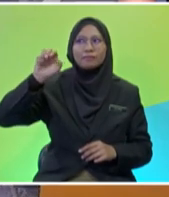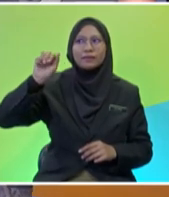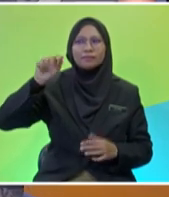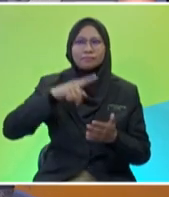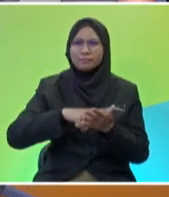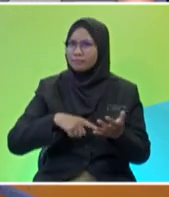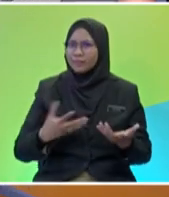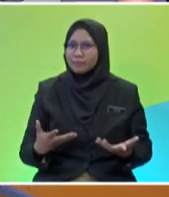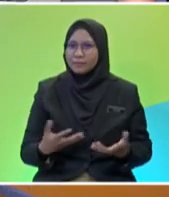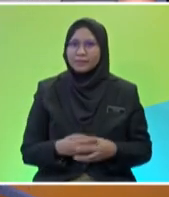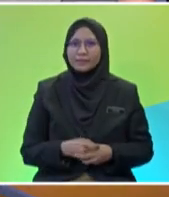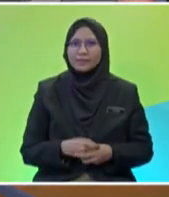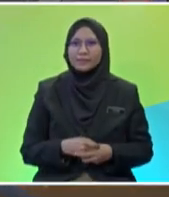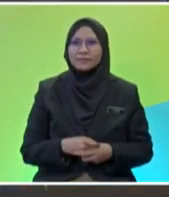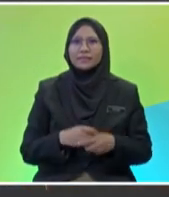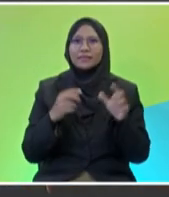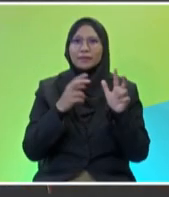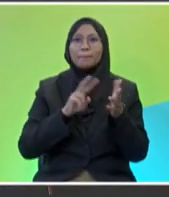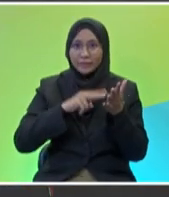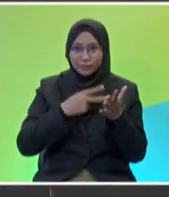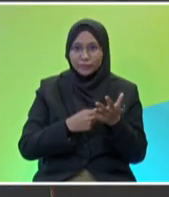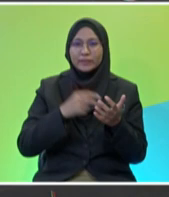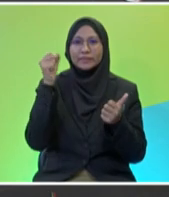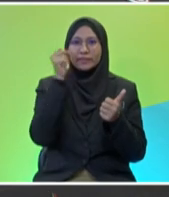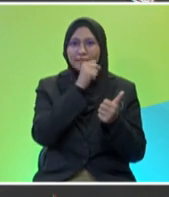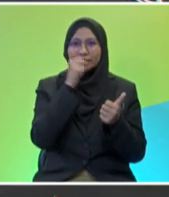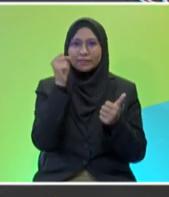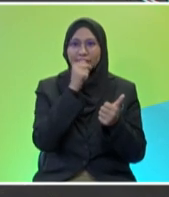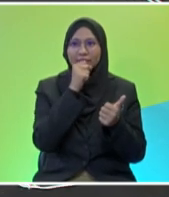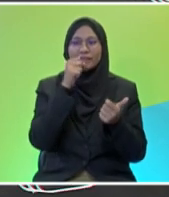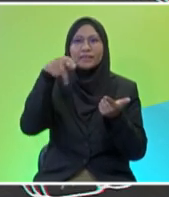ini adalah nyanyian tarian dan drama